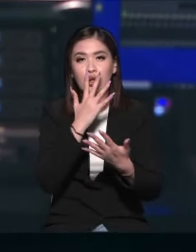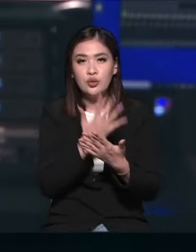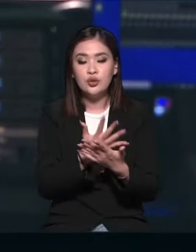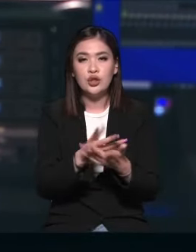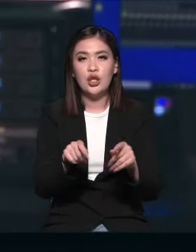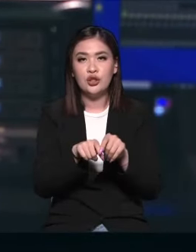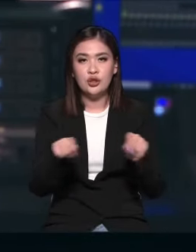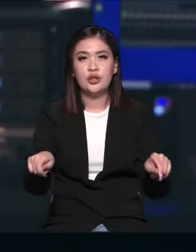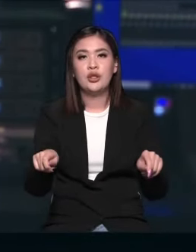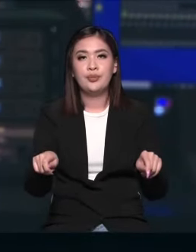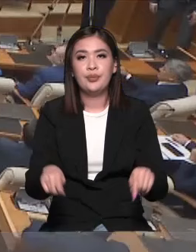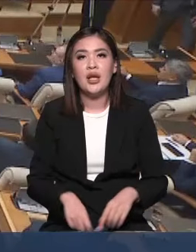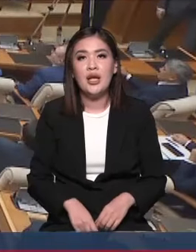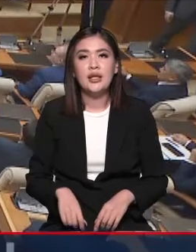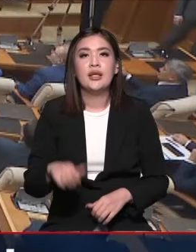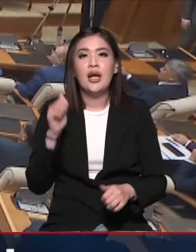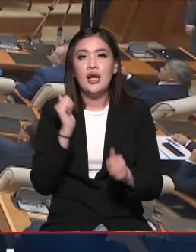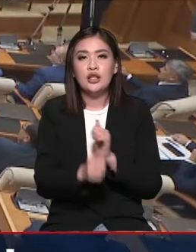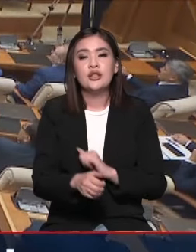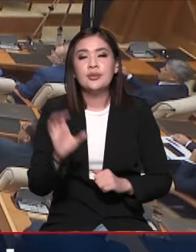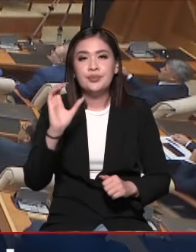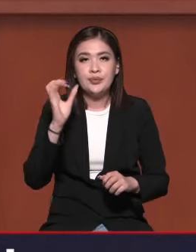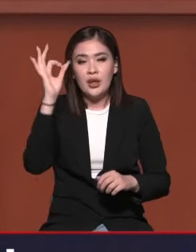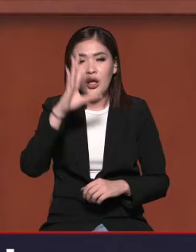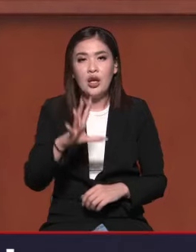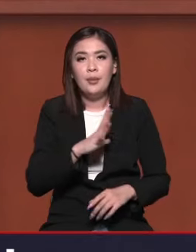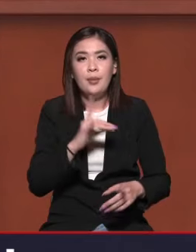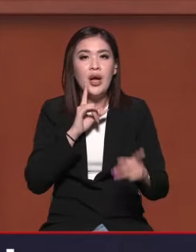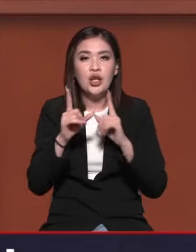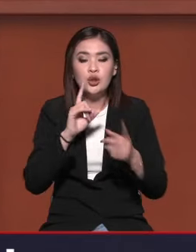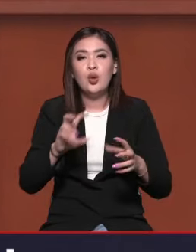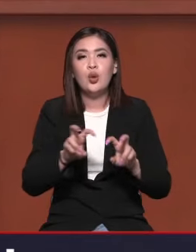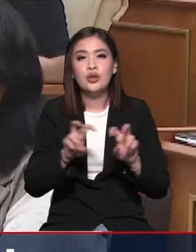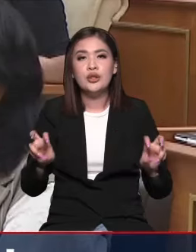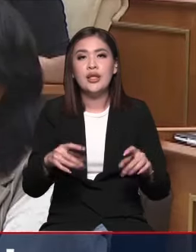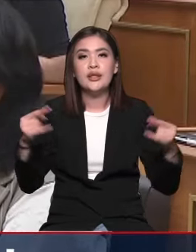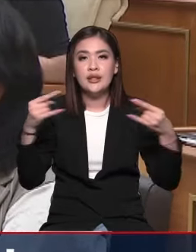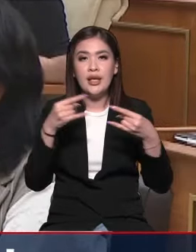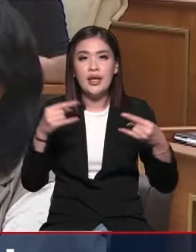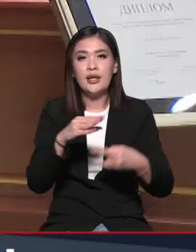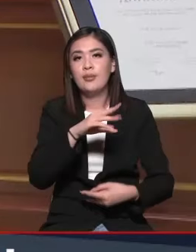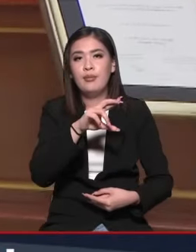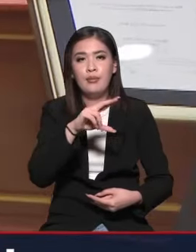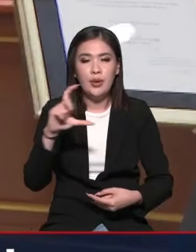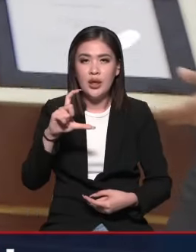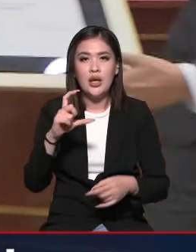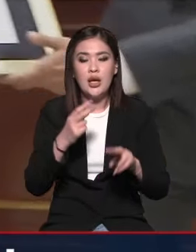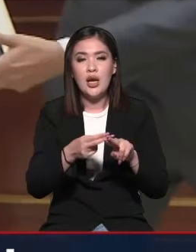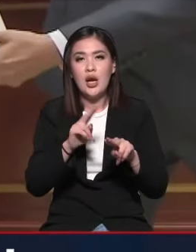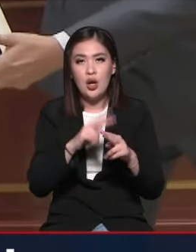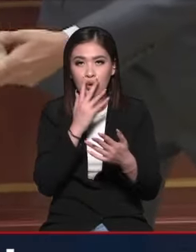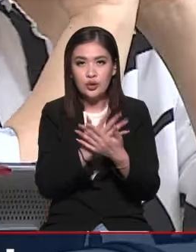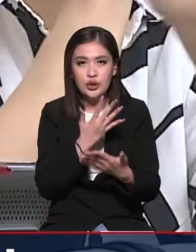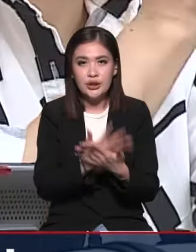көрсеткеніміз үшін беріліп отыр. Әр сәрсенбі сайын мәжілістің жалпы отырысы біздің телеарнаның тікелей эфирінде